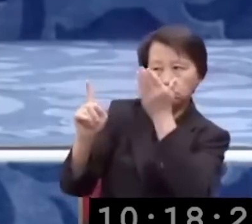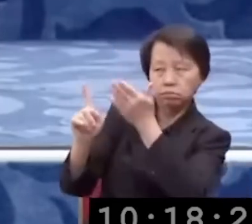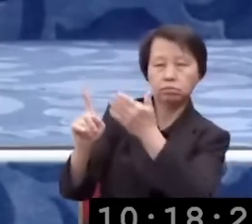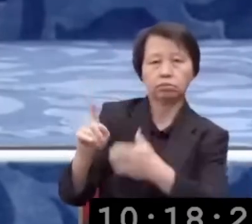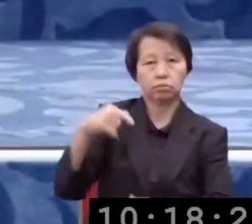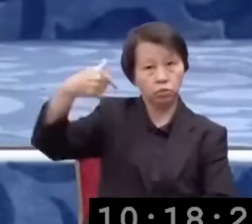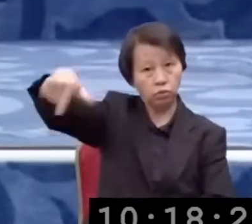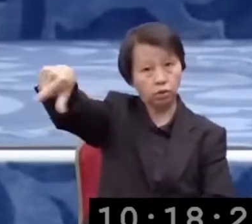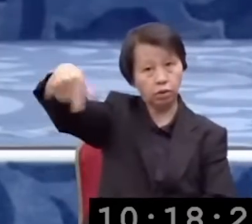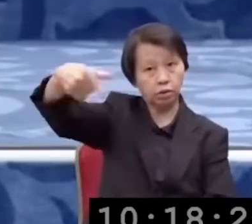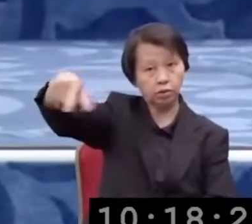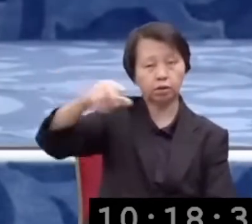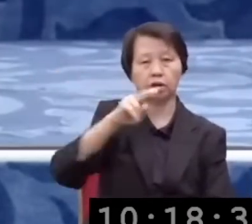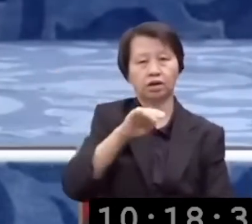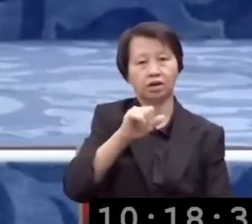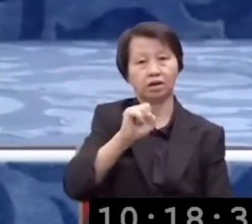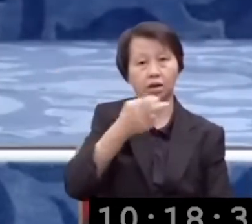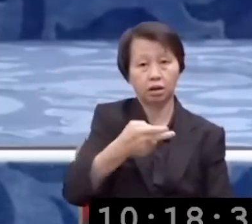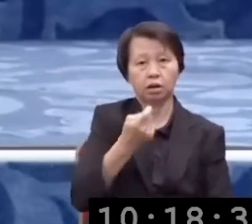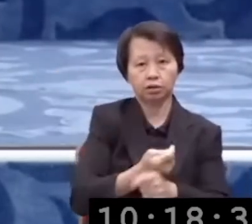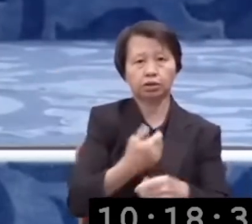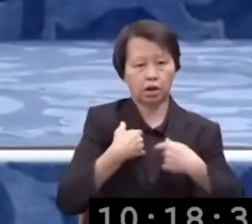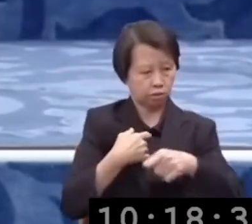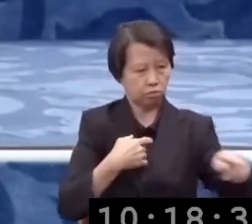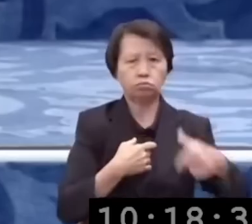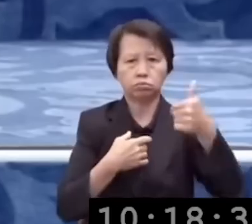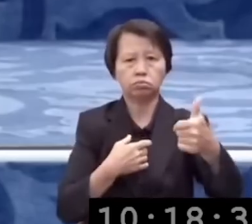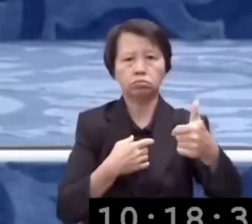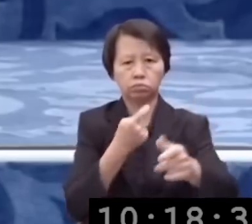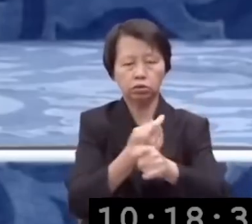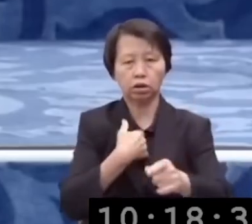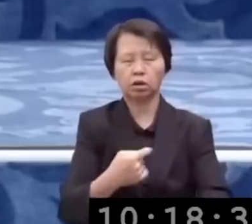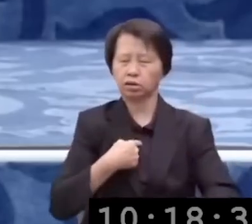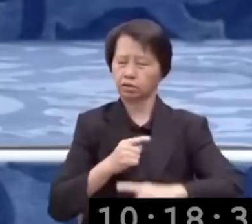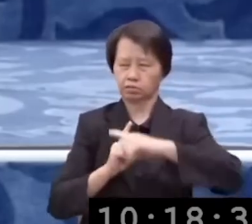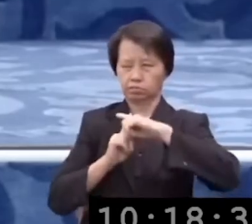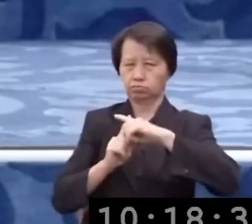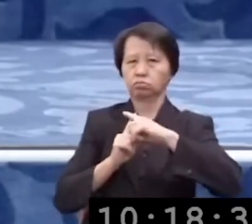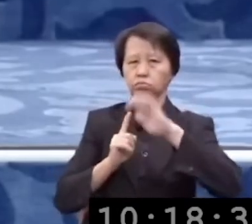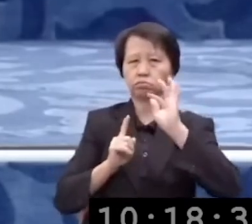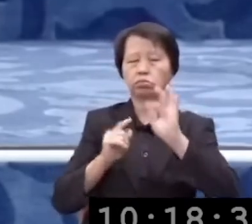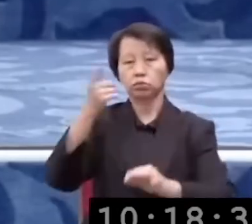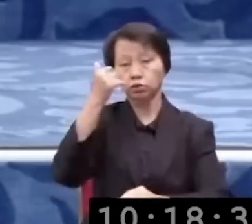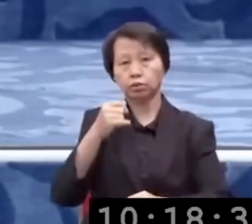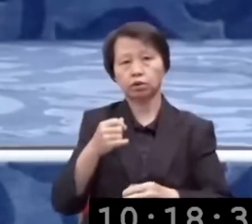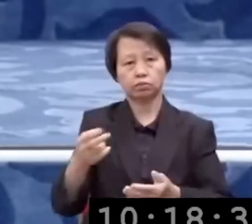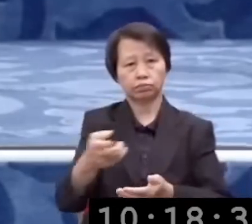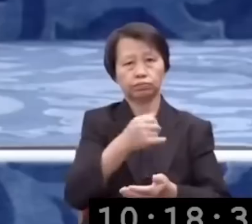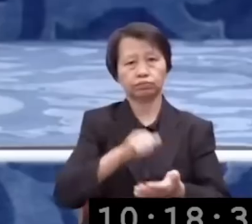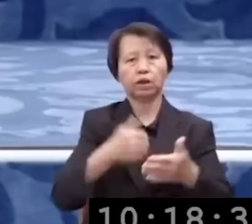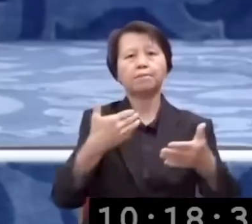ini dengan Malaysia ini kita tetap punya daya tarikkan saya optimis itu yang betul sebab hasil ini baru